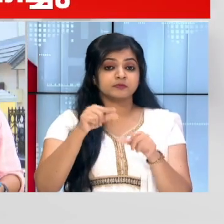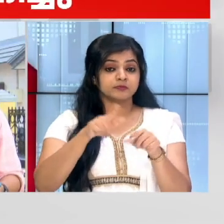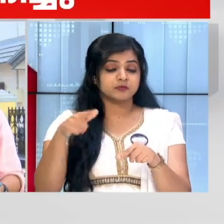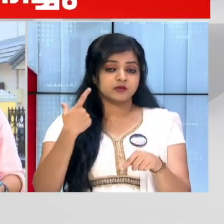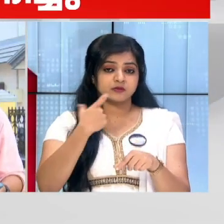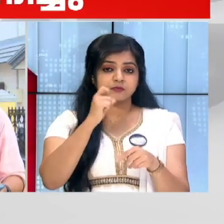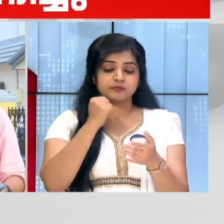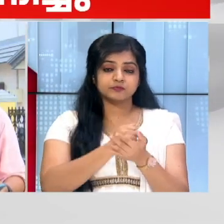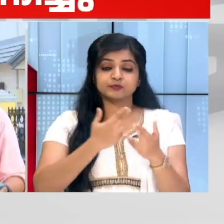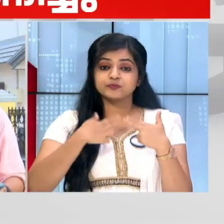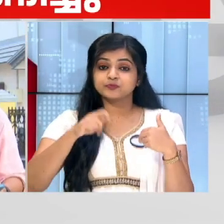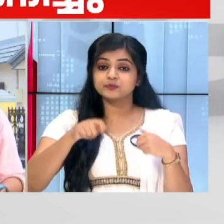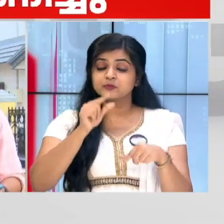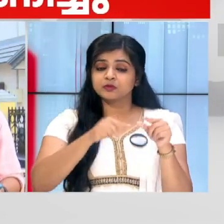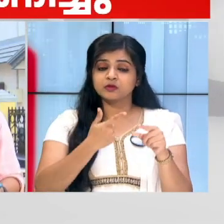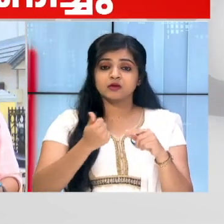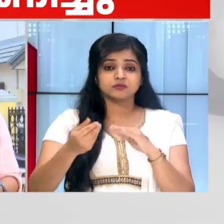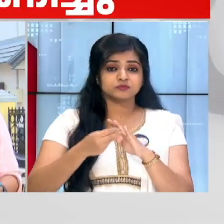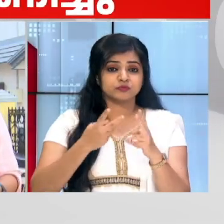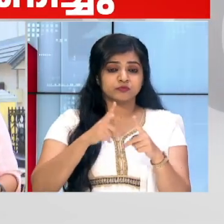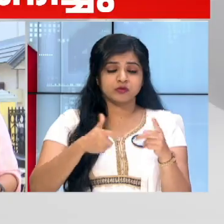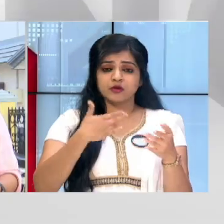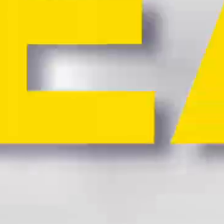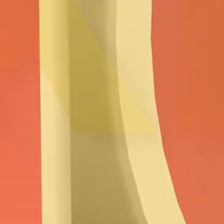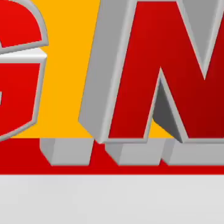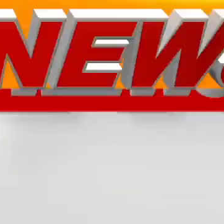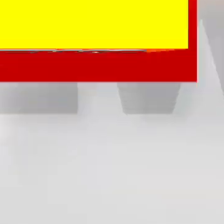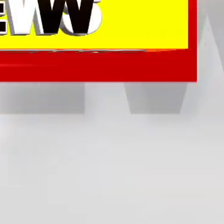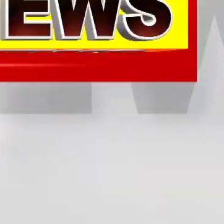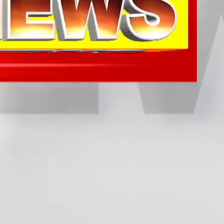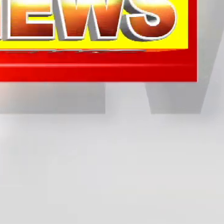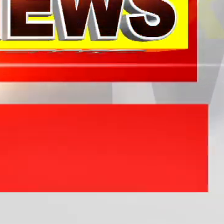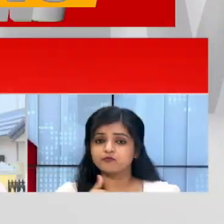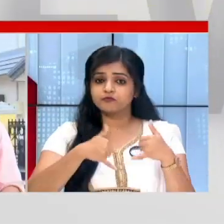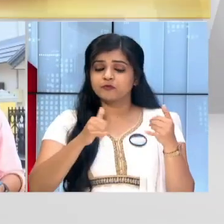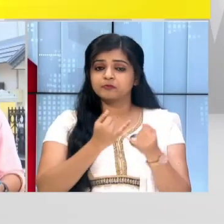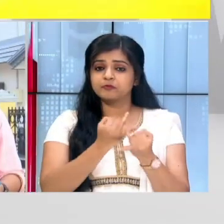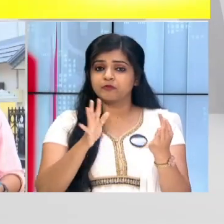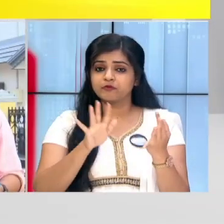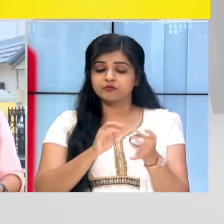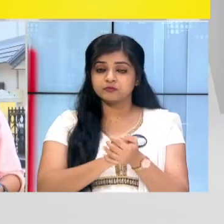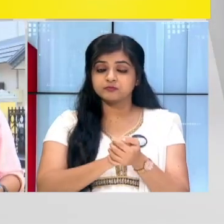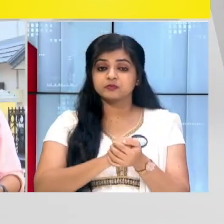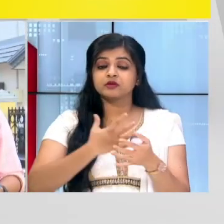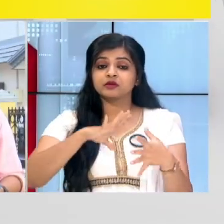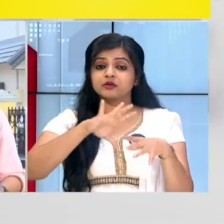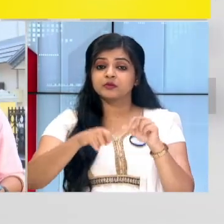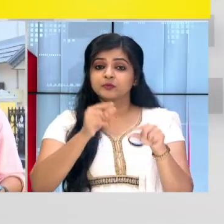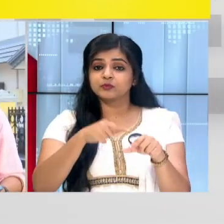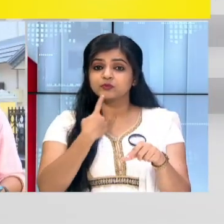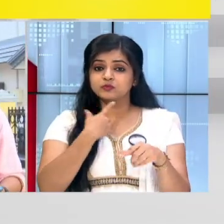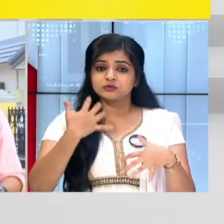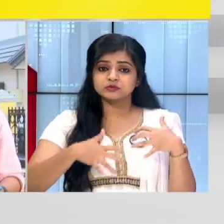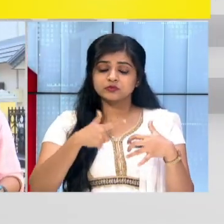പല പ്രലോഭനങ്ങൾക്കും വശംവദരാകുന്നുണ്ട്. അങ്ങനെയുള്ള പല സംഭവങ്ങളും രാജ്യത്തുണ്ട്. അങ്ങനെ ഈ ഇരകൾക്ക് നീതി ലഭ്യമാക്കുന്നതിന്